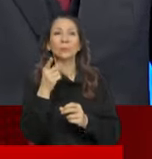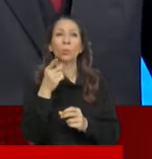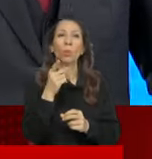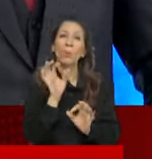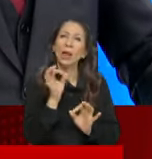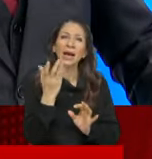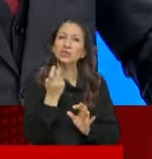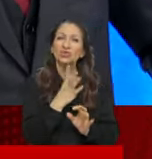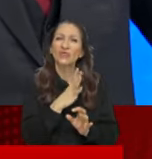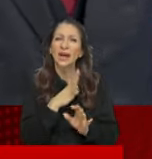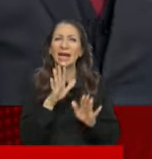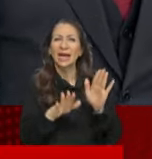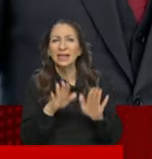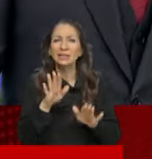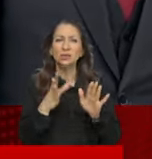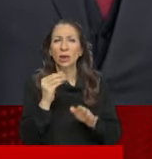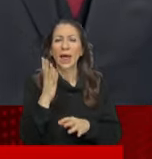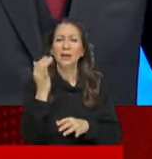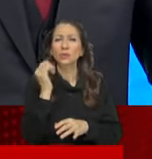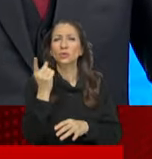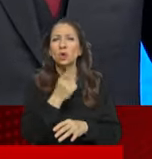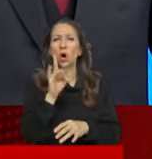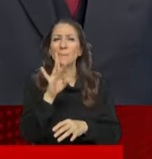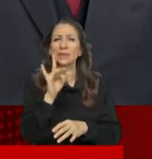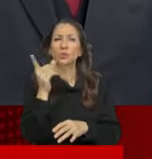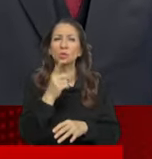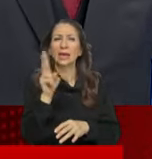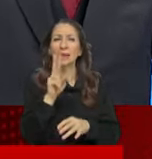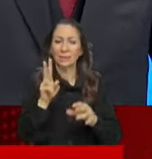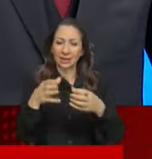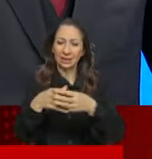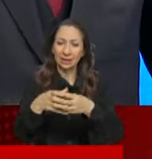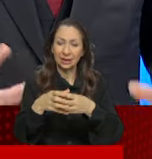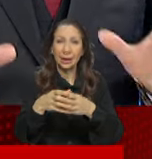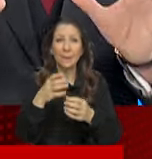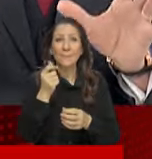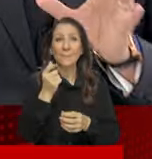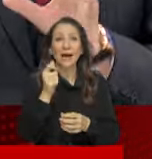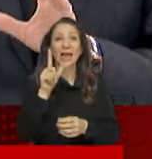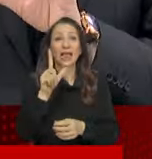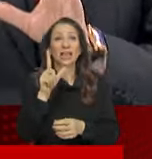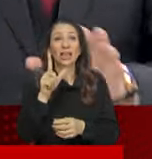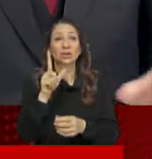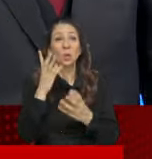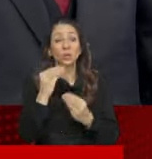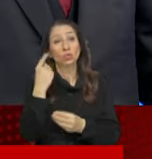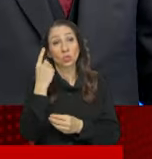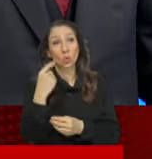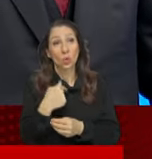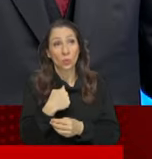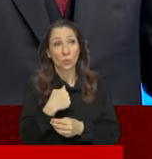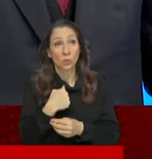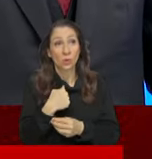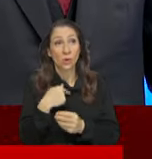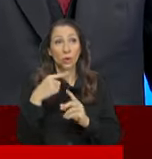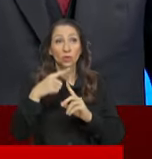Evan bö şöyle söyleyim yaklaşık olarak en az % % 120'lik kitlenin e maddi bir desteğe ihtiyacı olduğunu düşünüyorum ev Hanımlar yani